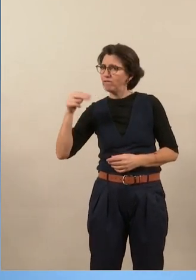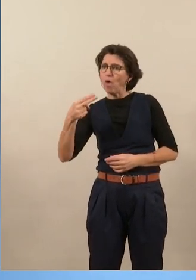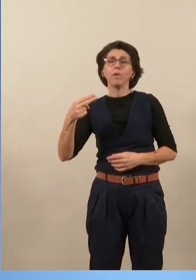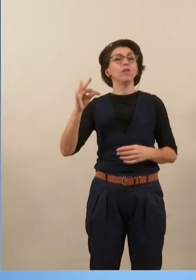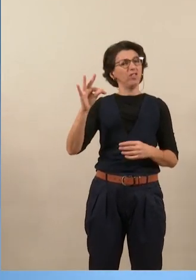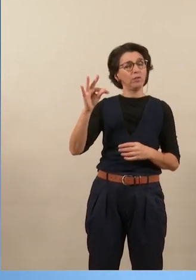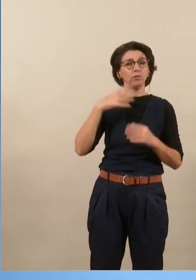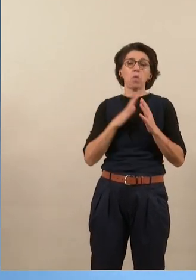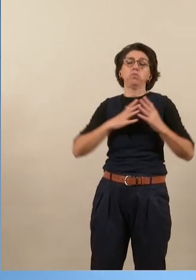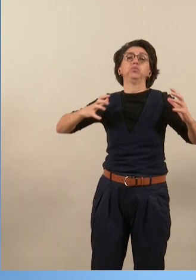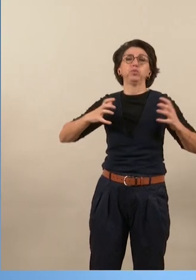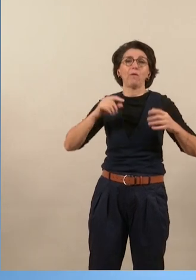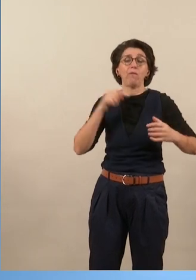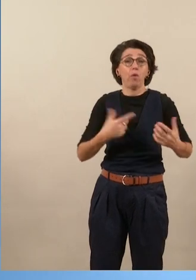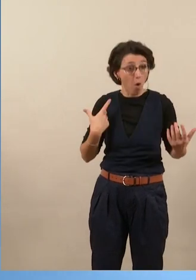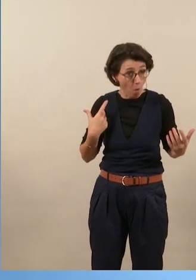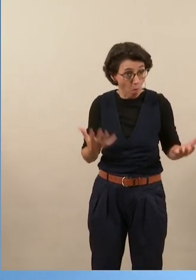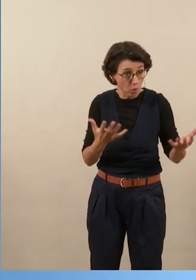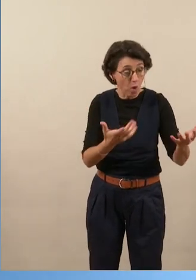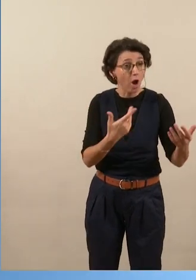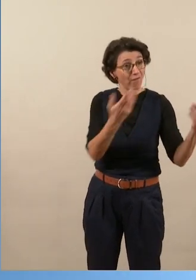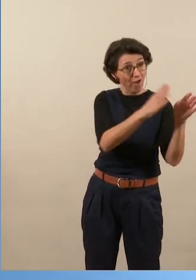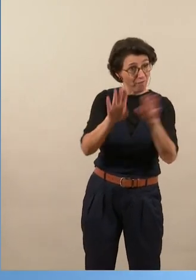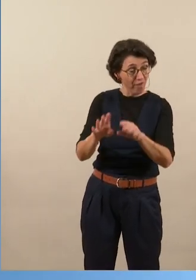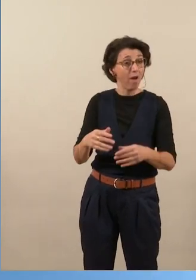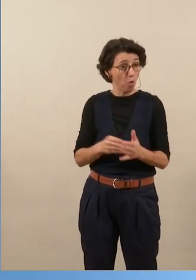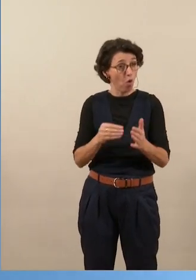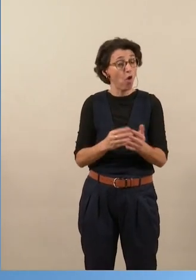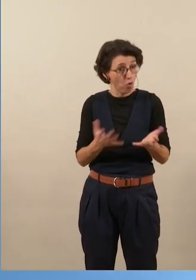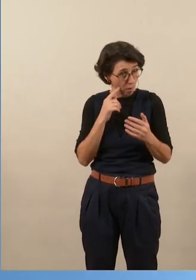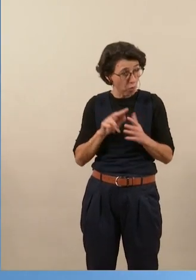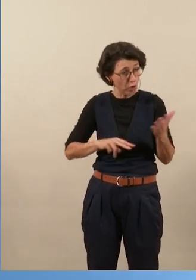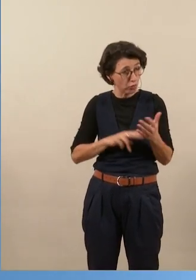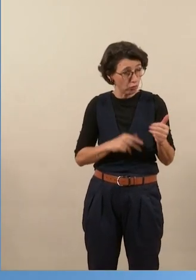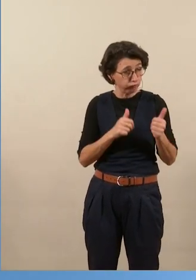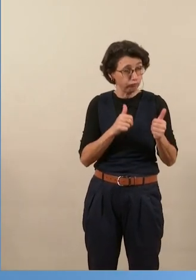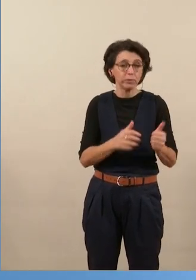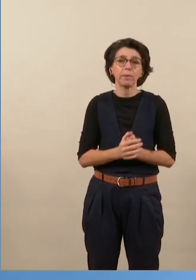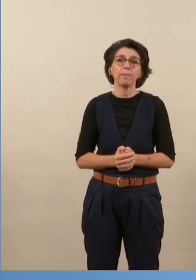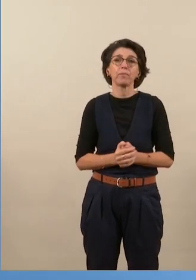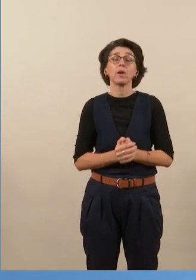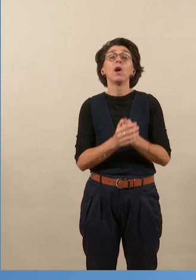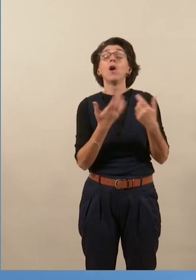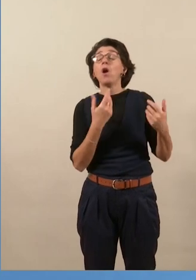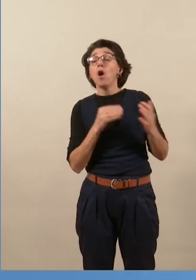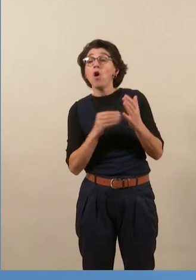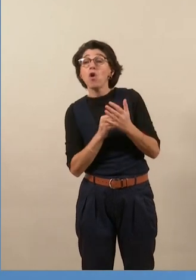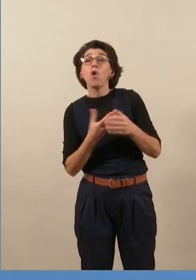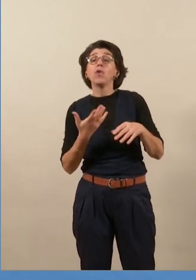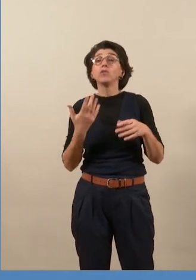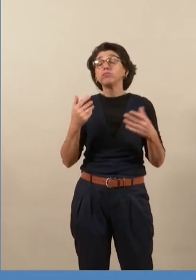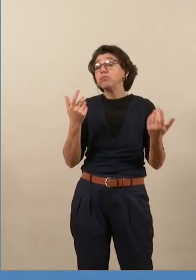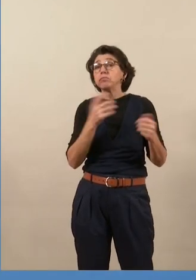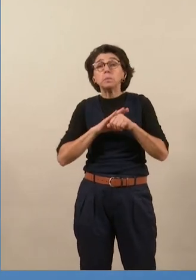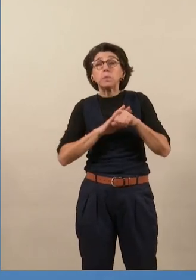lire en matière de de sport à l'école parmi les trois priorités fixées il y a le savoir nager qui est pas